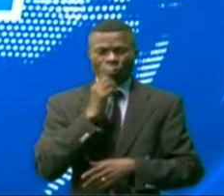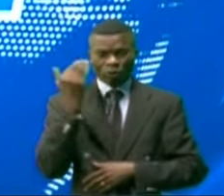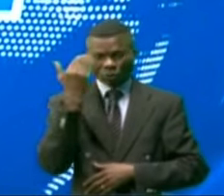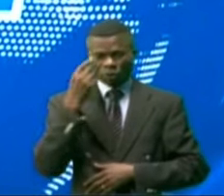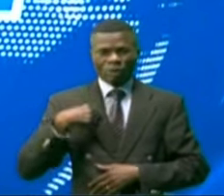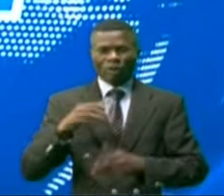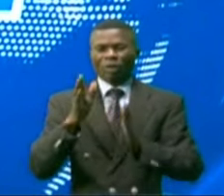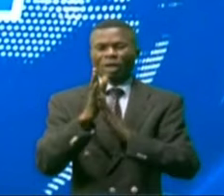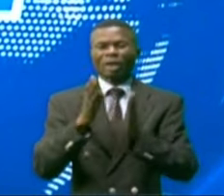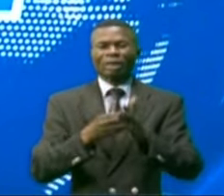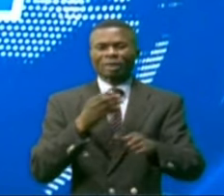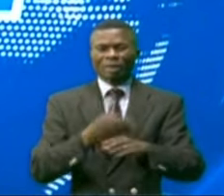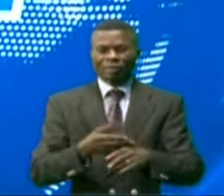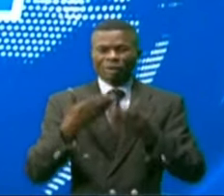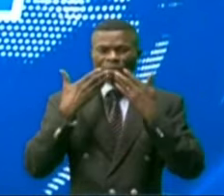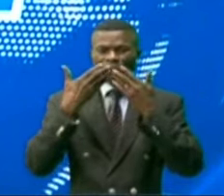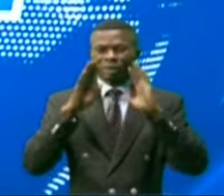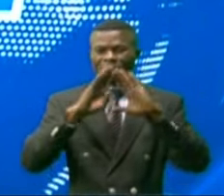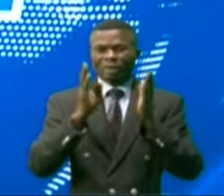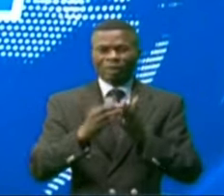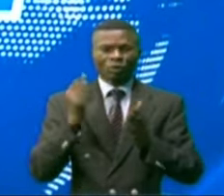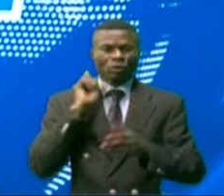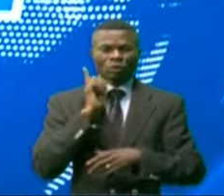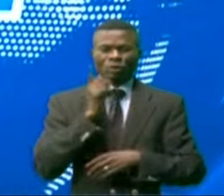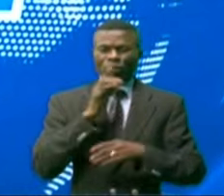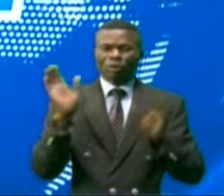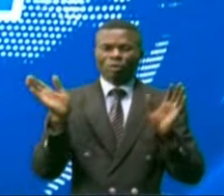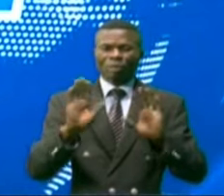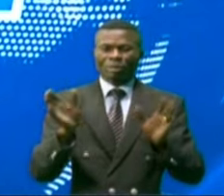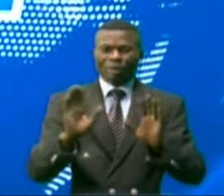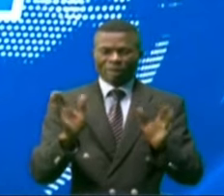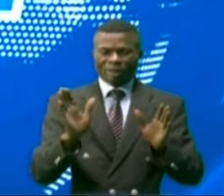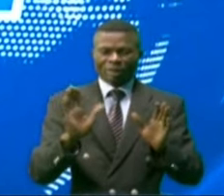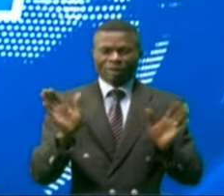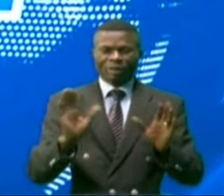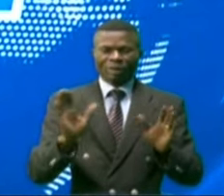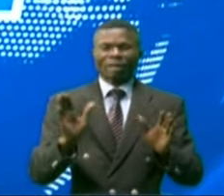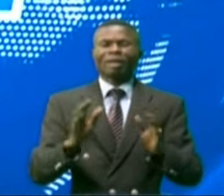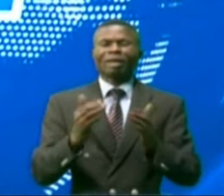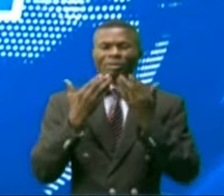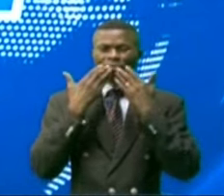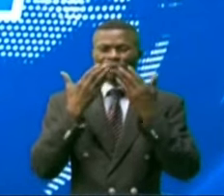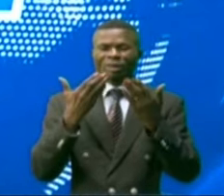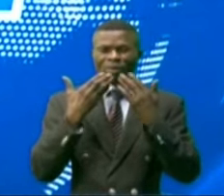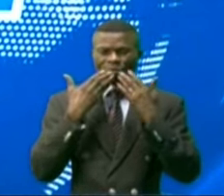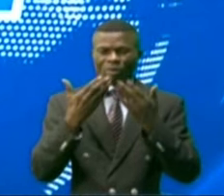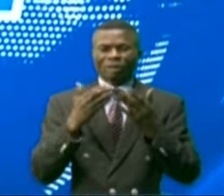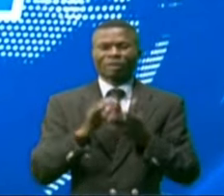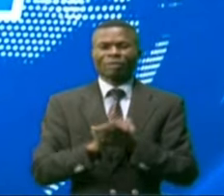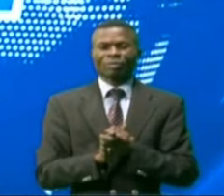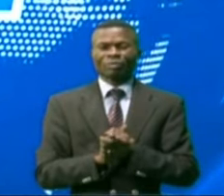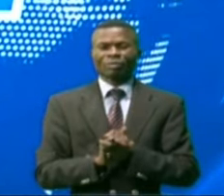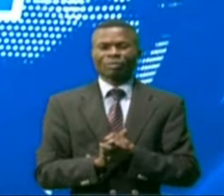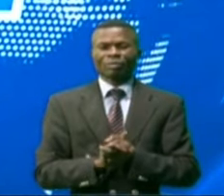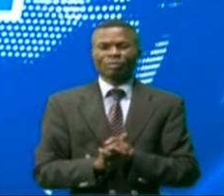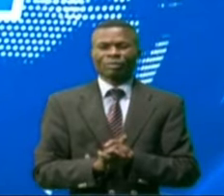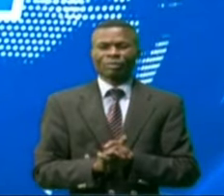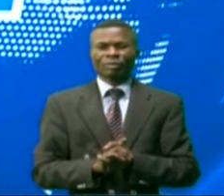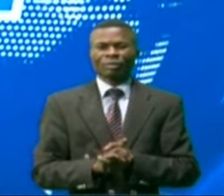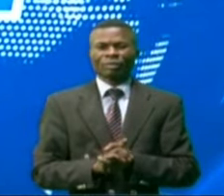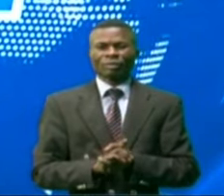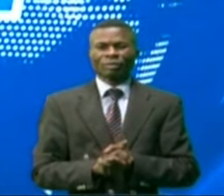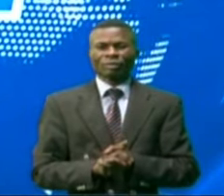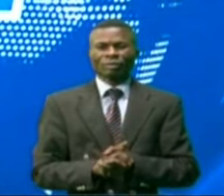site www.rtnc.cd. Pour moi, je vous dis au revoir et passez une excellente soirée en compagnie de nos programmes.